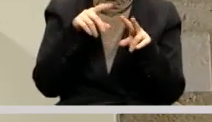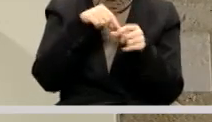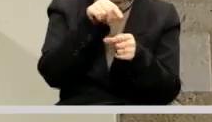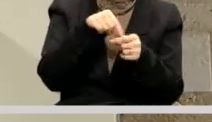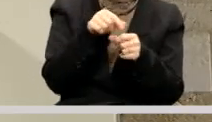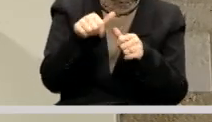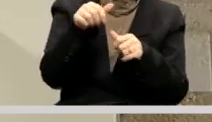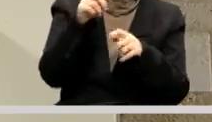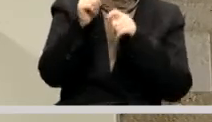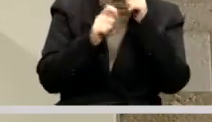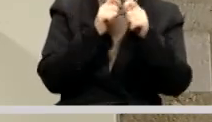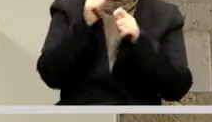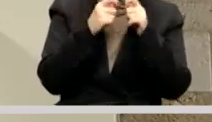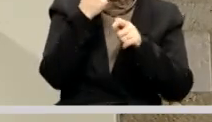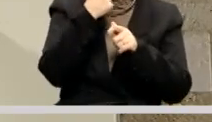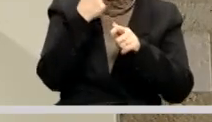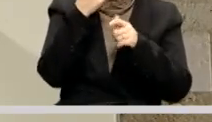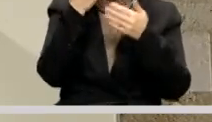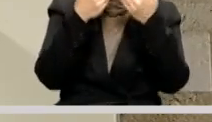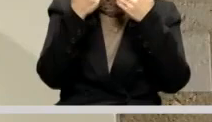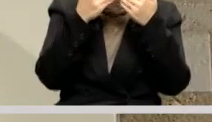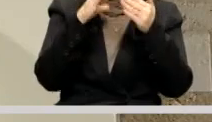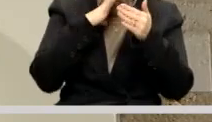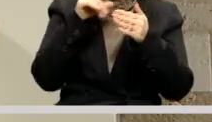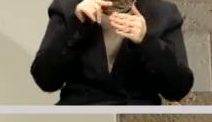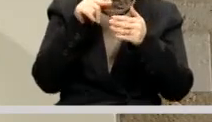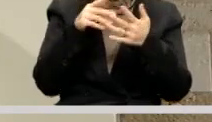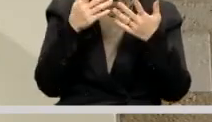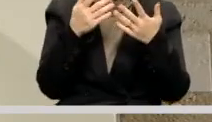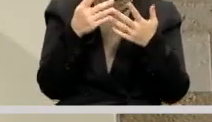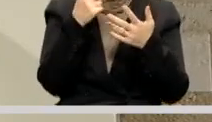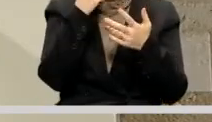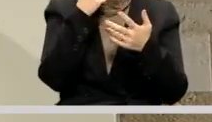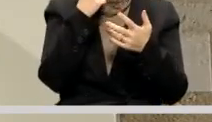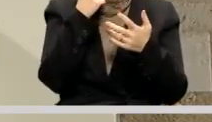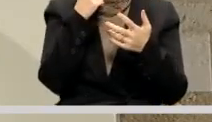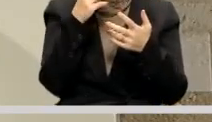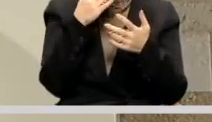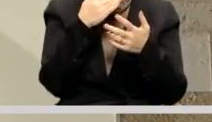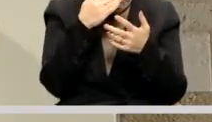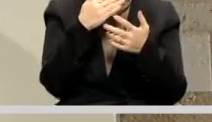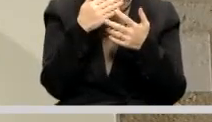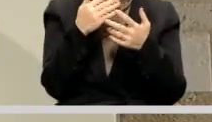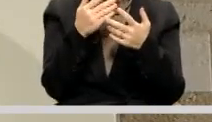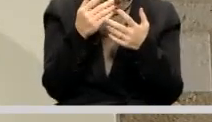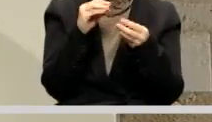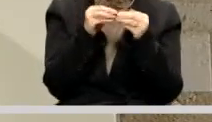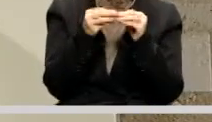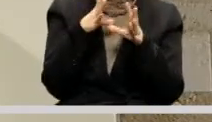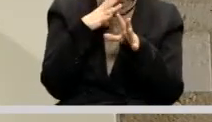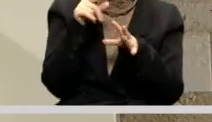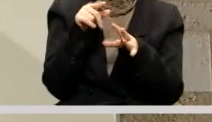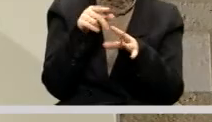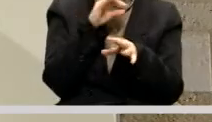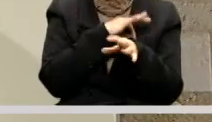de kullanabilirsiniz. Diş eti problemlerinde de etkilidir. Hatta ada çayını defne yaprağı ile beraber biraz böyle ucundan